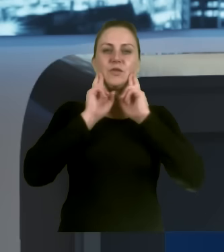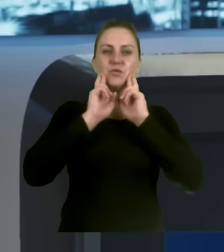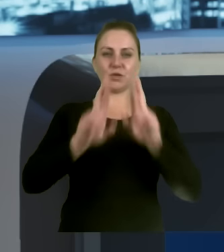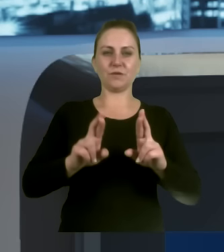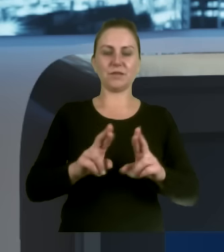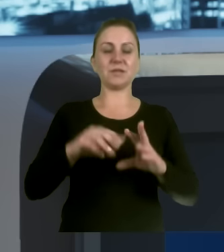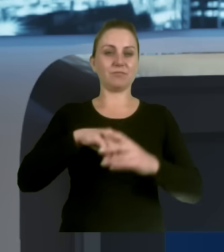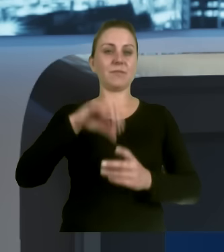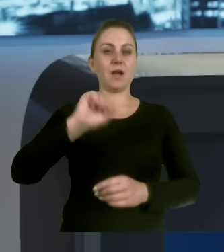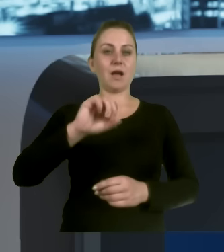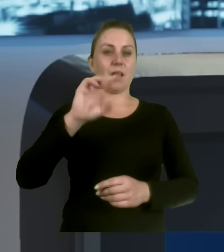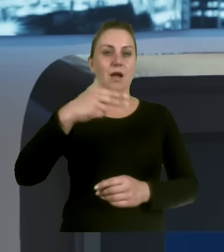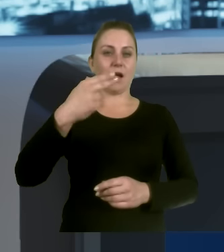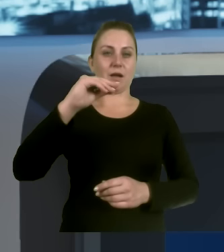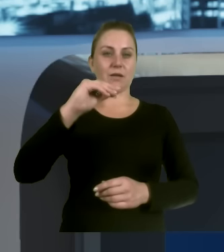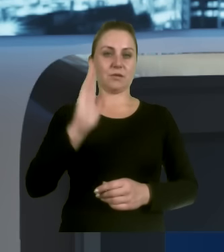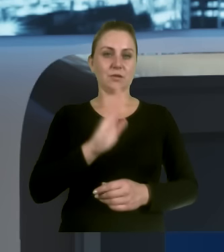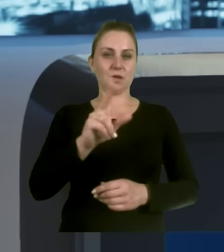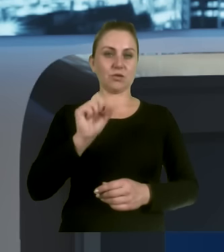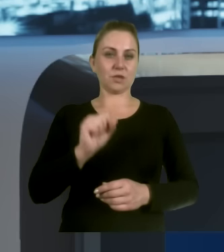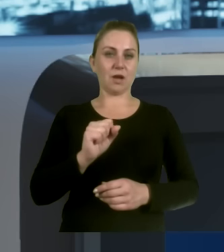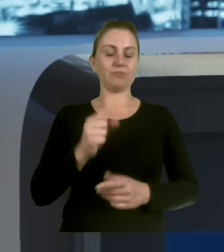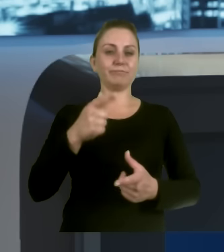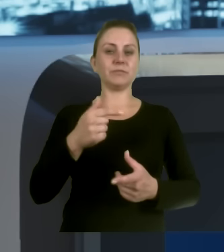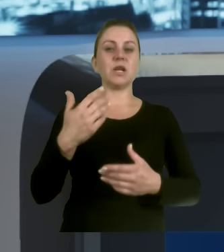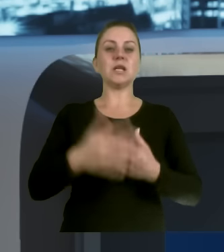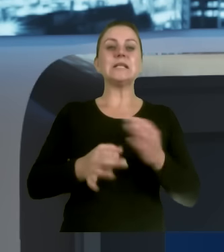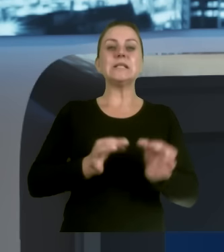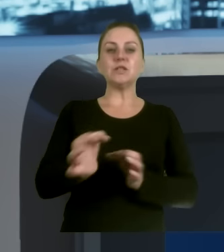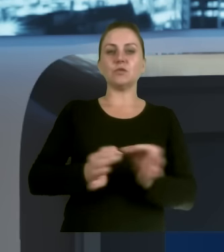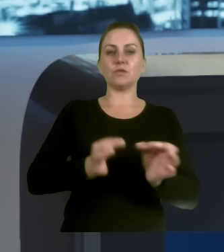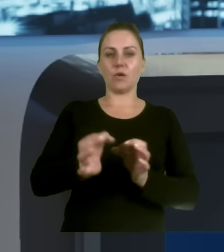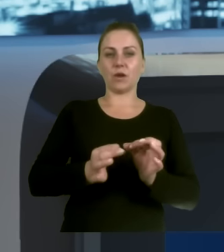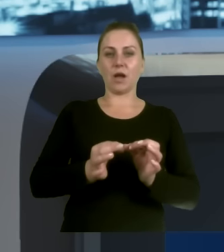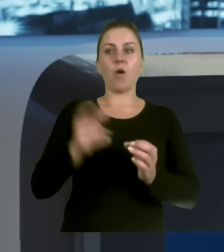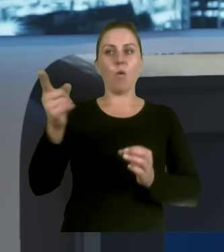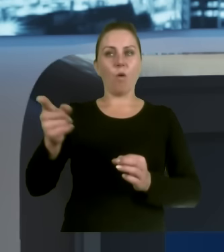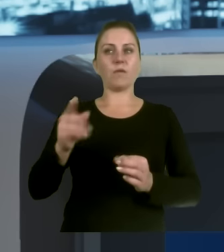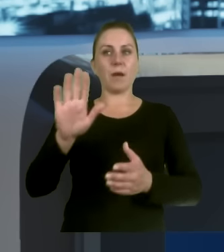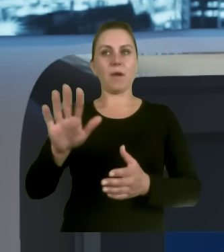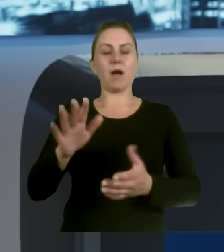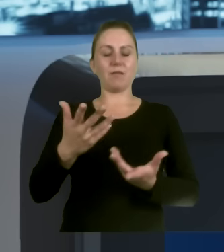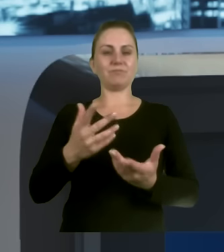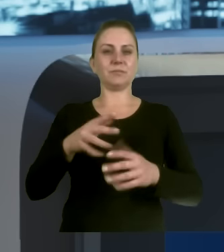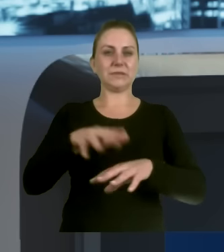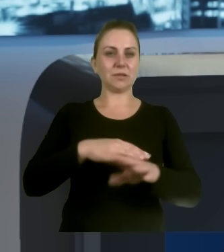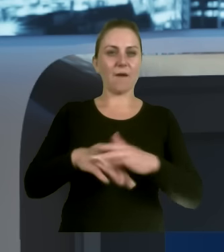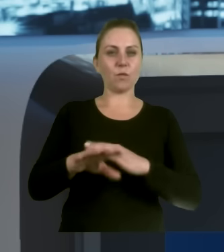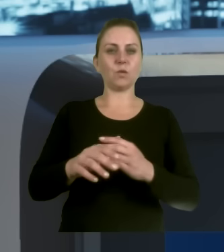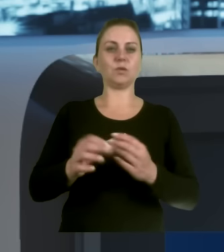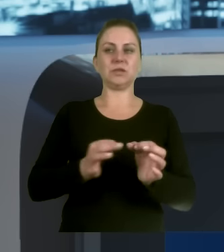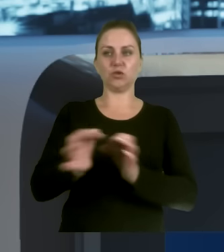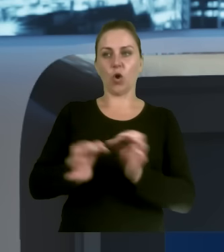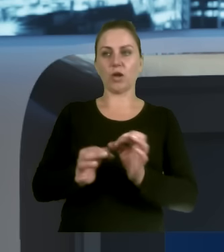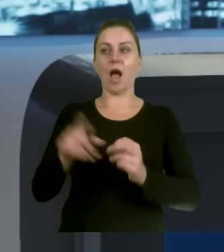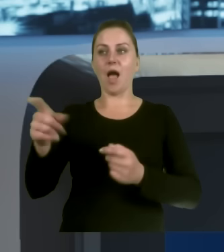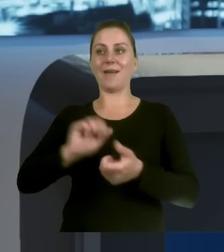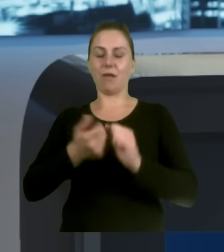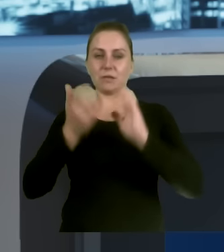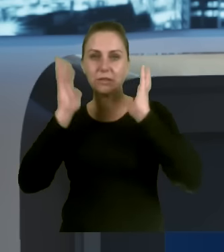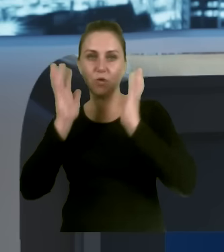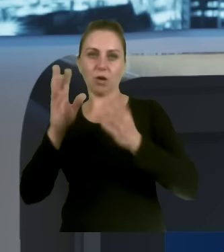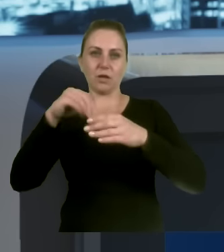Agnieszka skończyła historię i jest historykiem, a Tusk to jest histerykiem. I tą histerię rozpętał